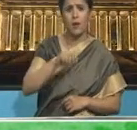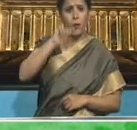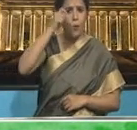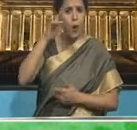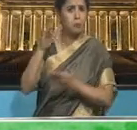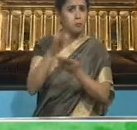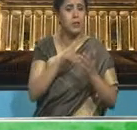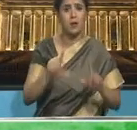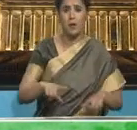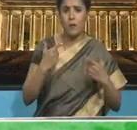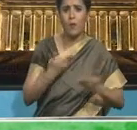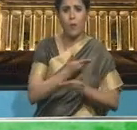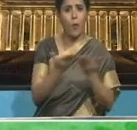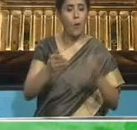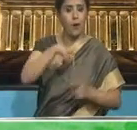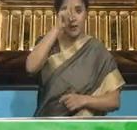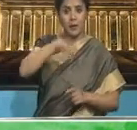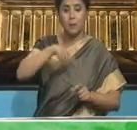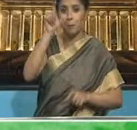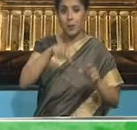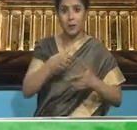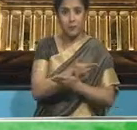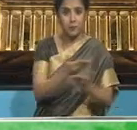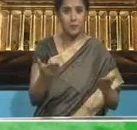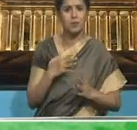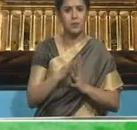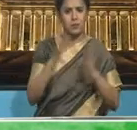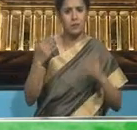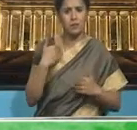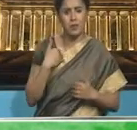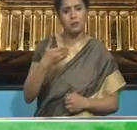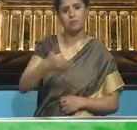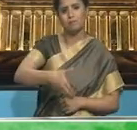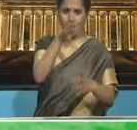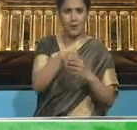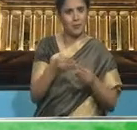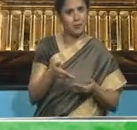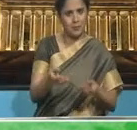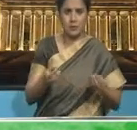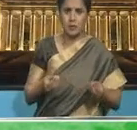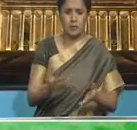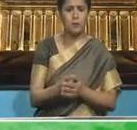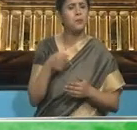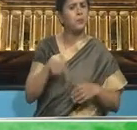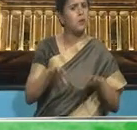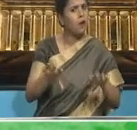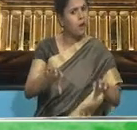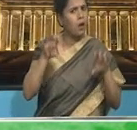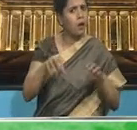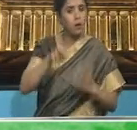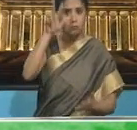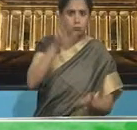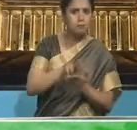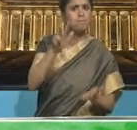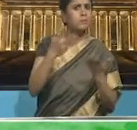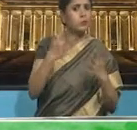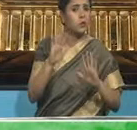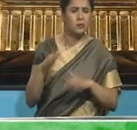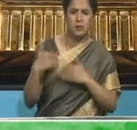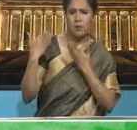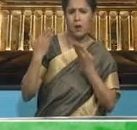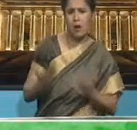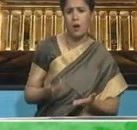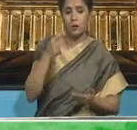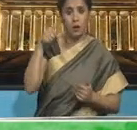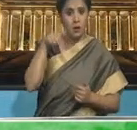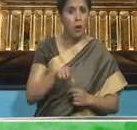वाले आप सभी भारत के लोगों को मैं हार्दिक बधाई देती हूँ। संविधान के लागू होने के दिन से लेकर